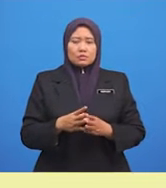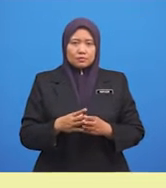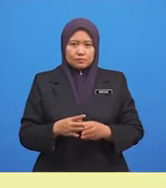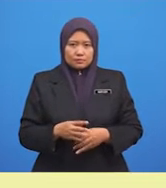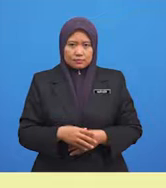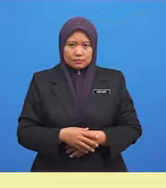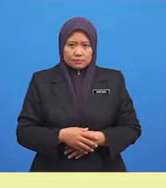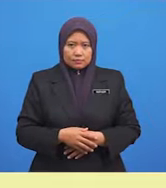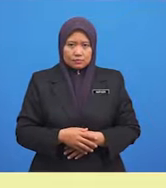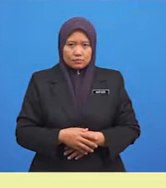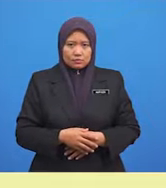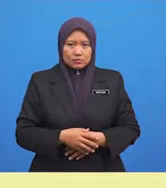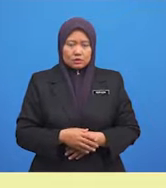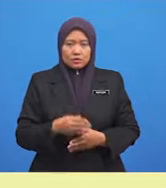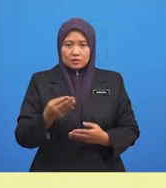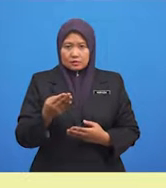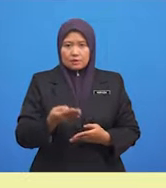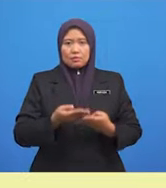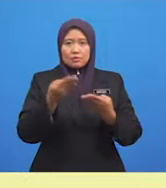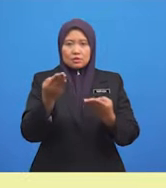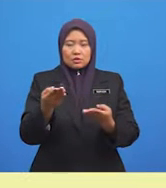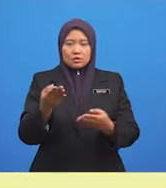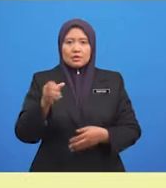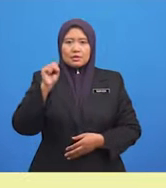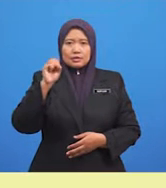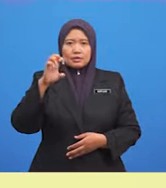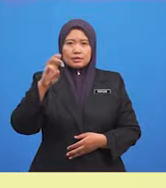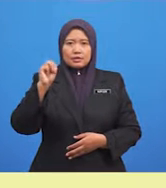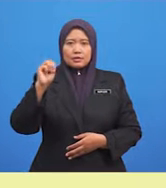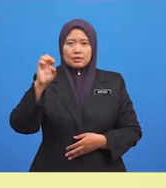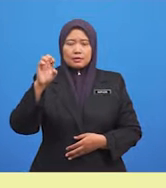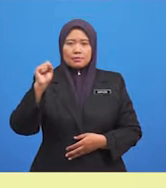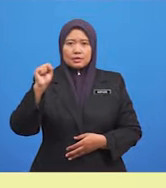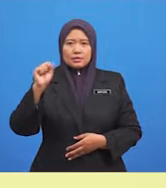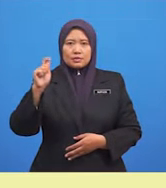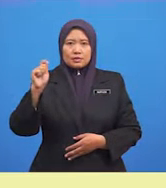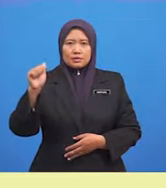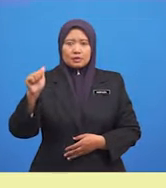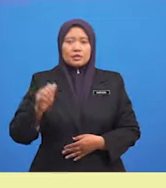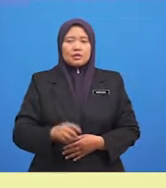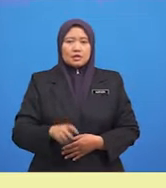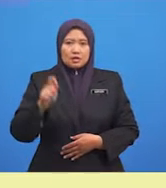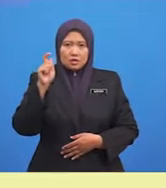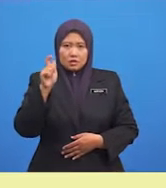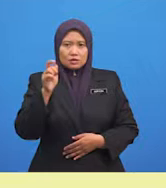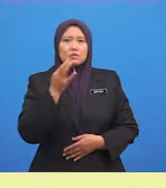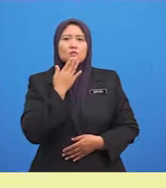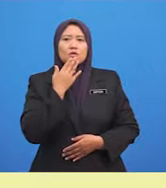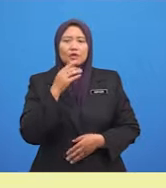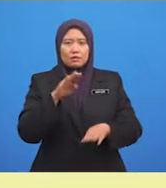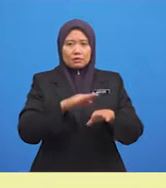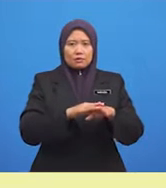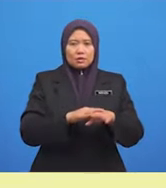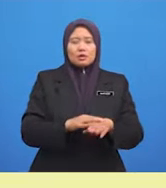berikut. Diberi set semester ialah X, di mana X ialah warna